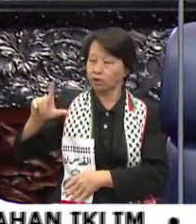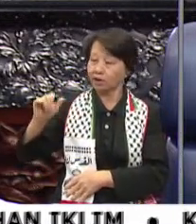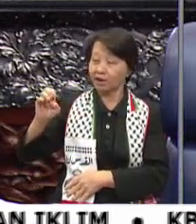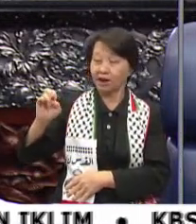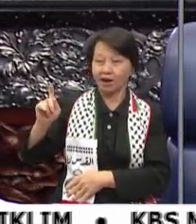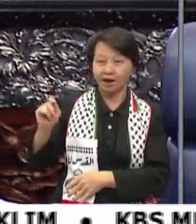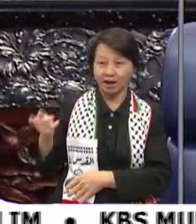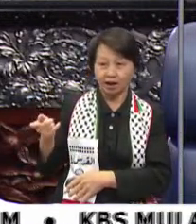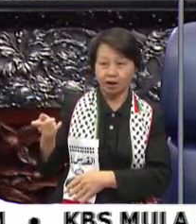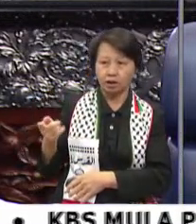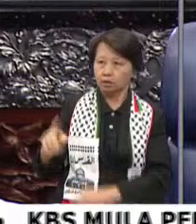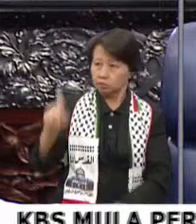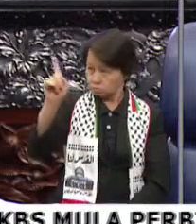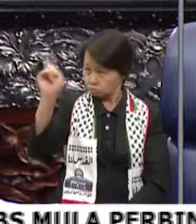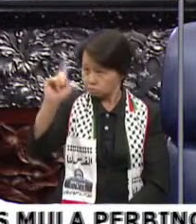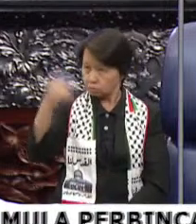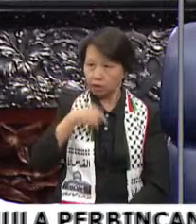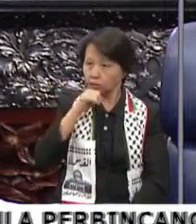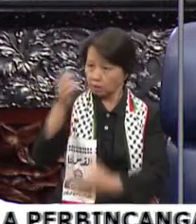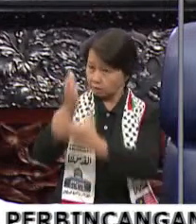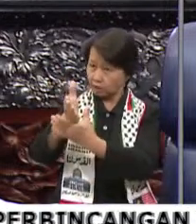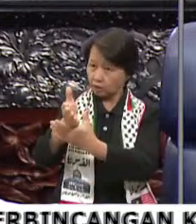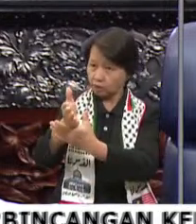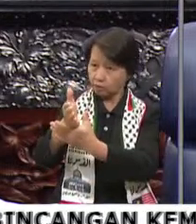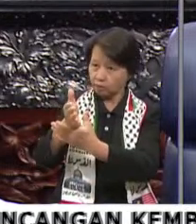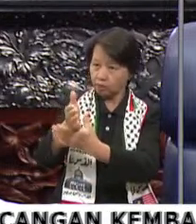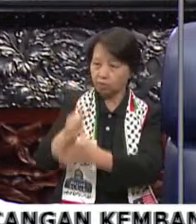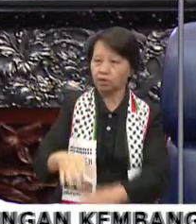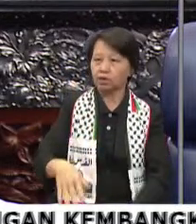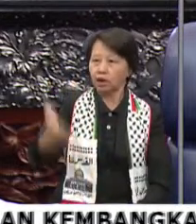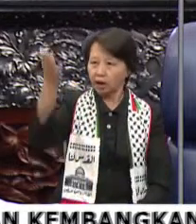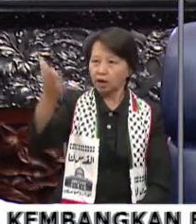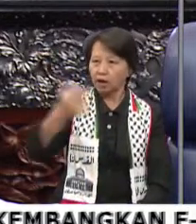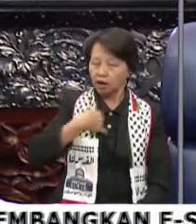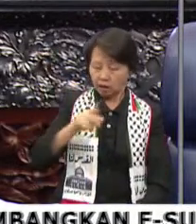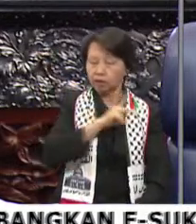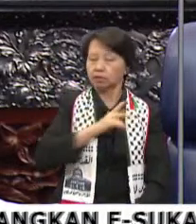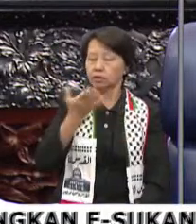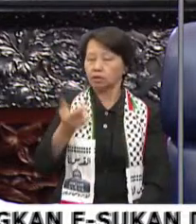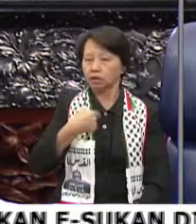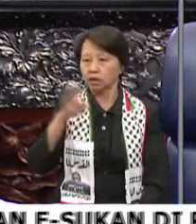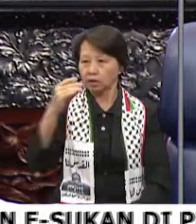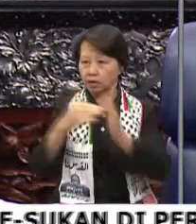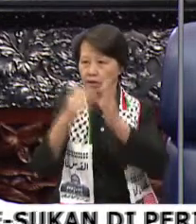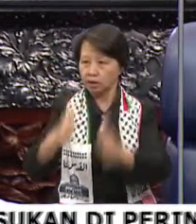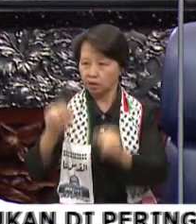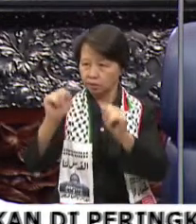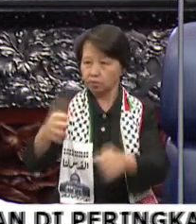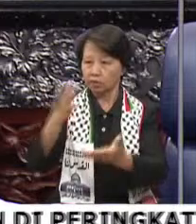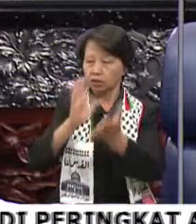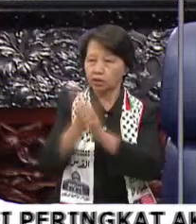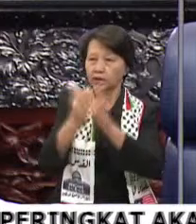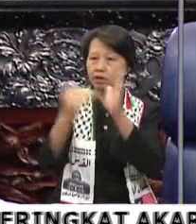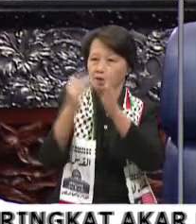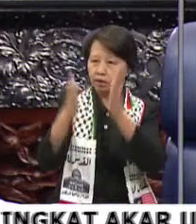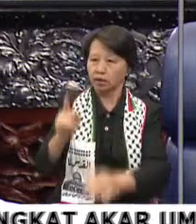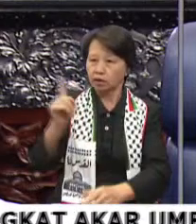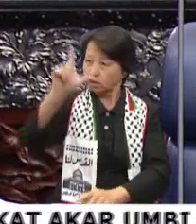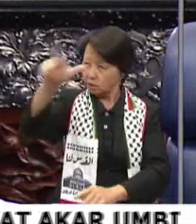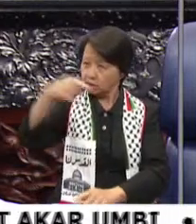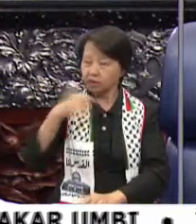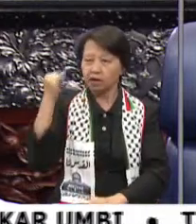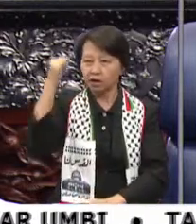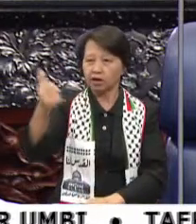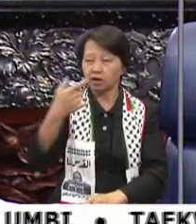soalan saya Kota Baru Jangan macam tu saya tak kacau okey adik duduk Abang nak soal layak jadi ketua pembangkang ganti